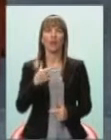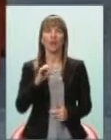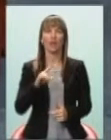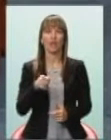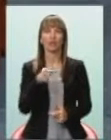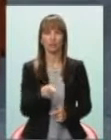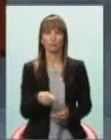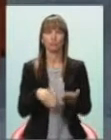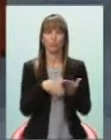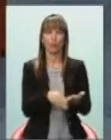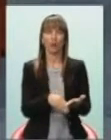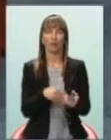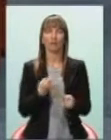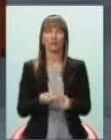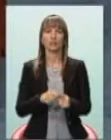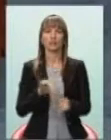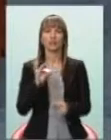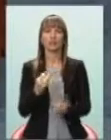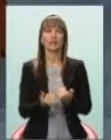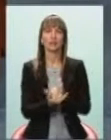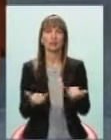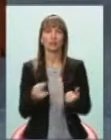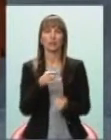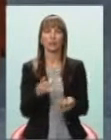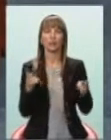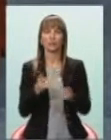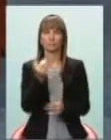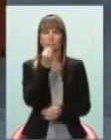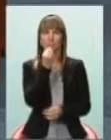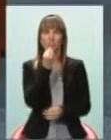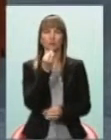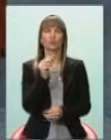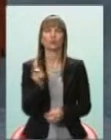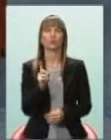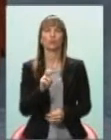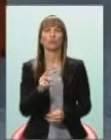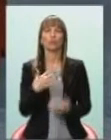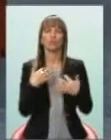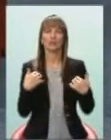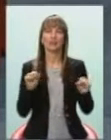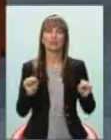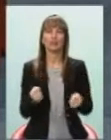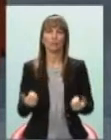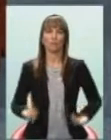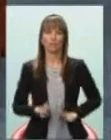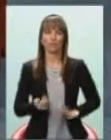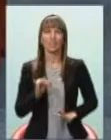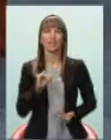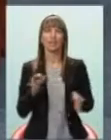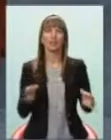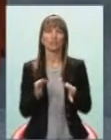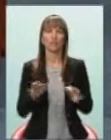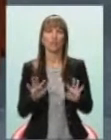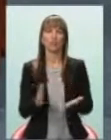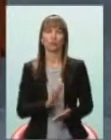таки допомагають в цьому і забезпечують їх необхідними поживними речовинами, аби тварина взимку вижила та, ну, нічого з неї не